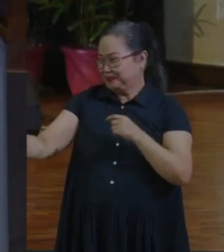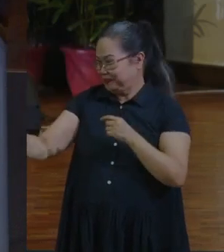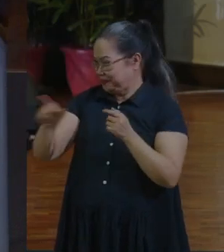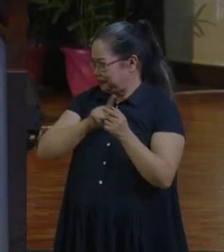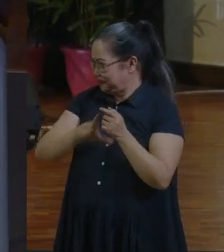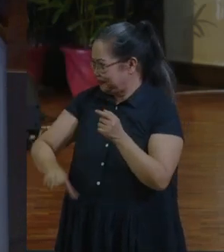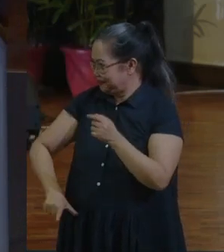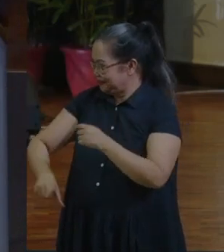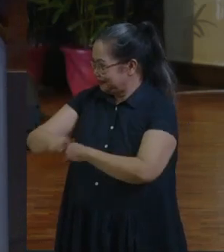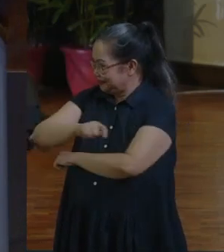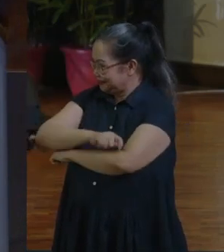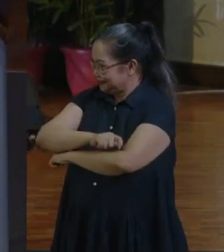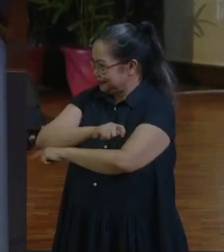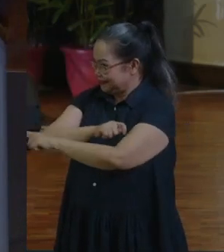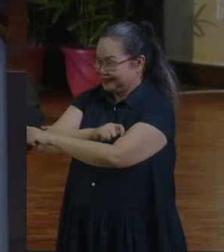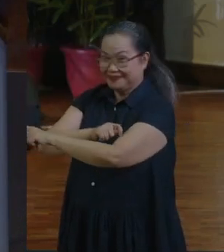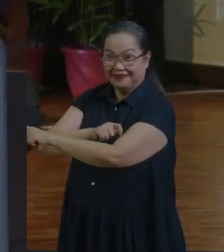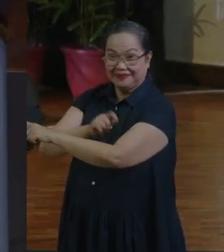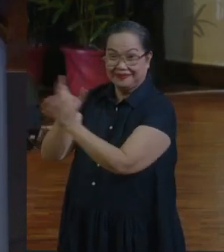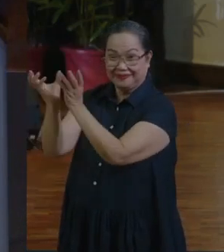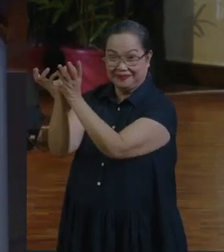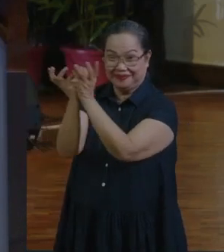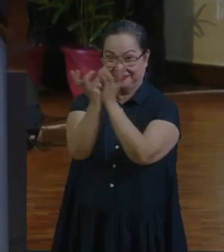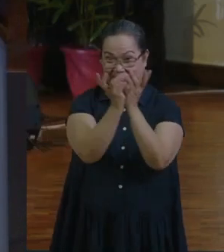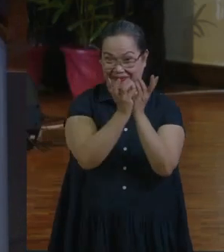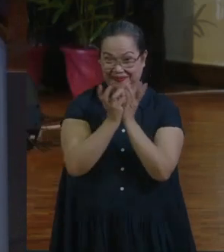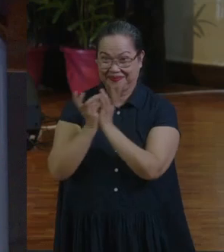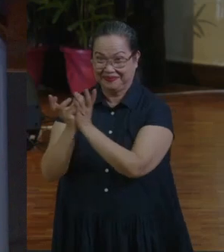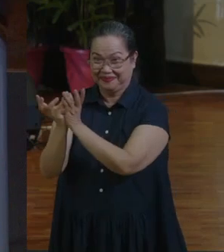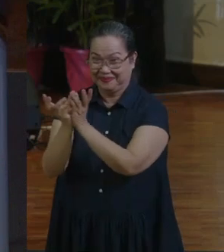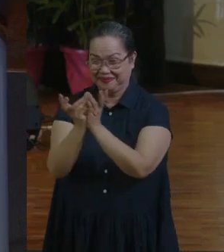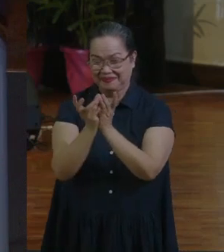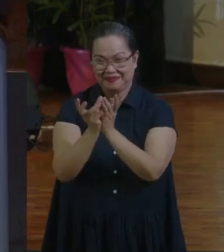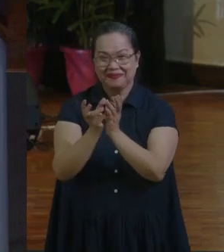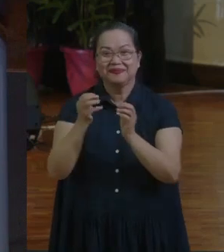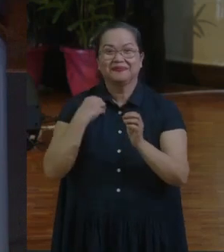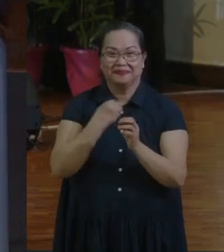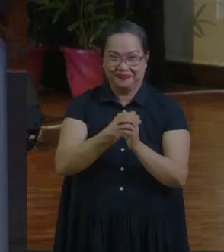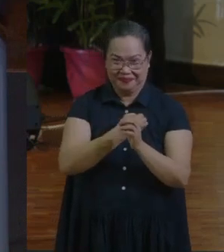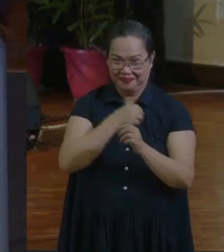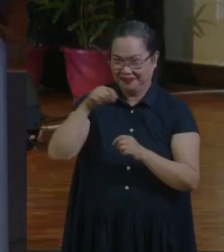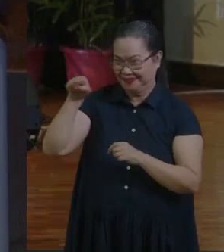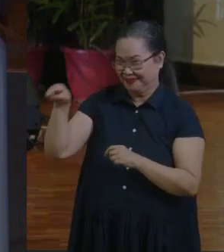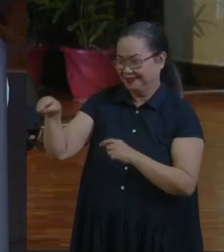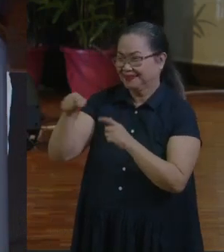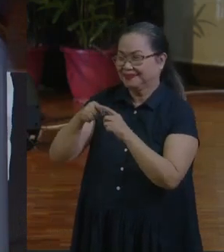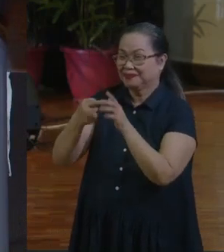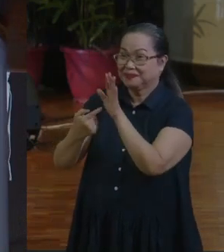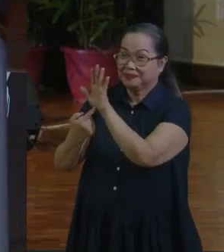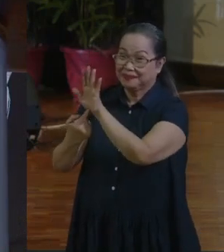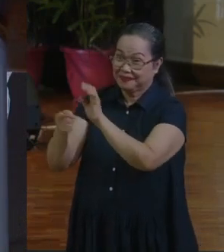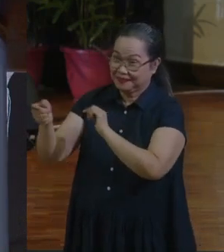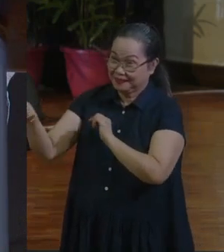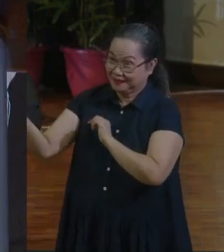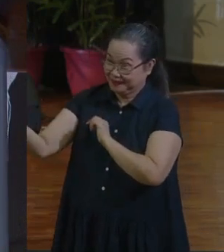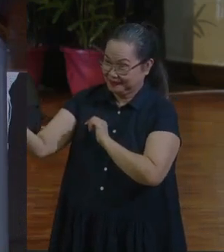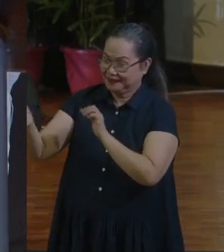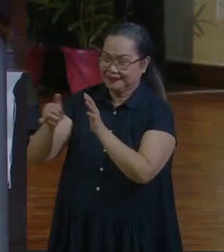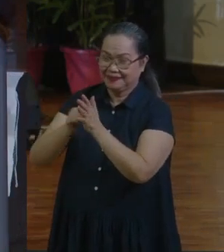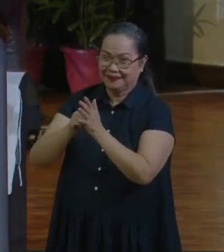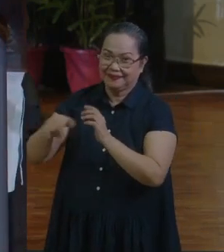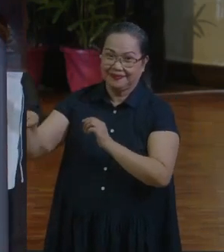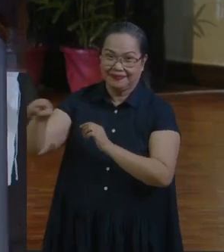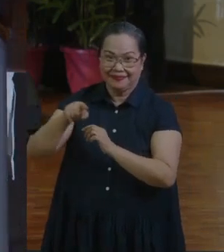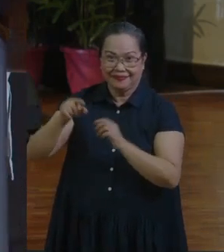Table. Tawag natin communion. No? At sa ating pagdiriwang na ito ang katotohanan na